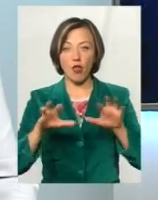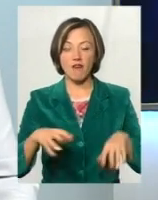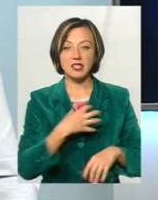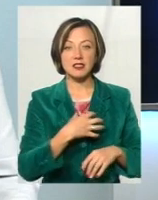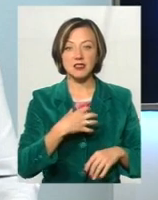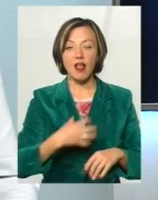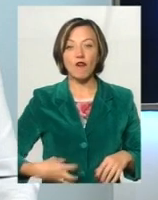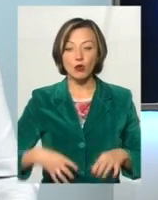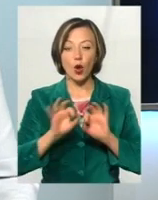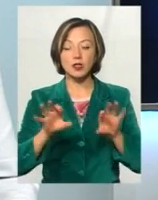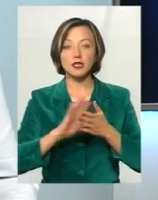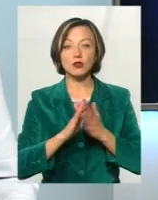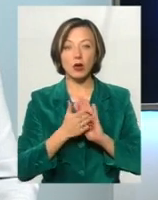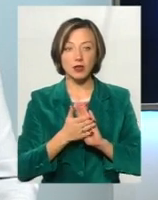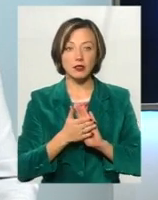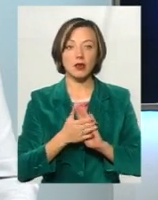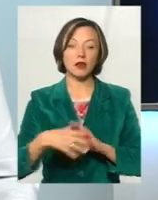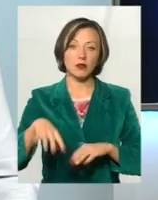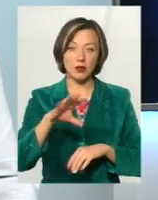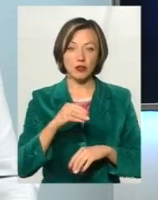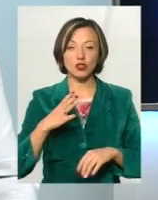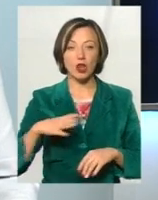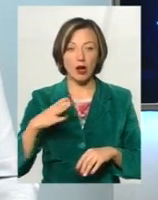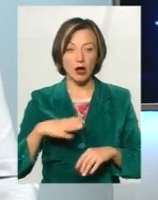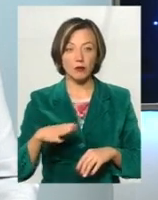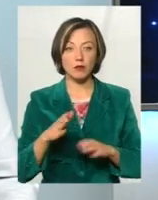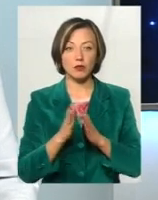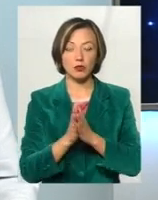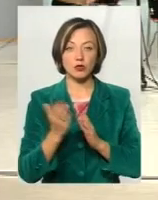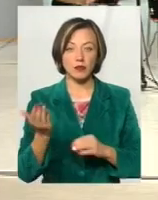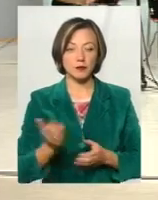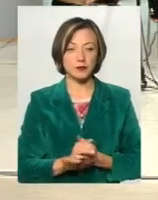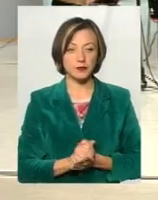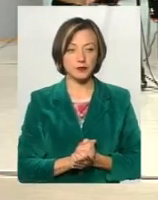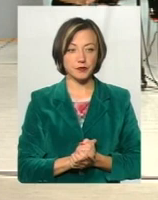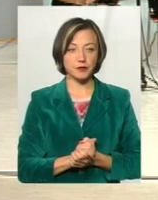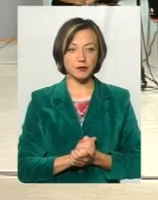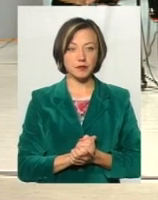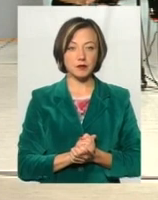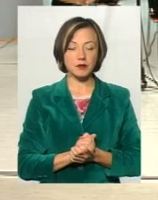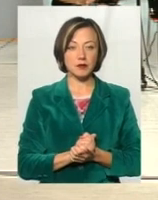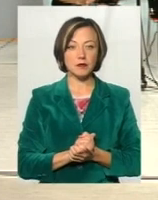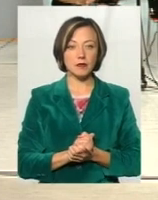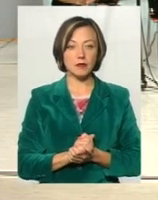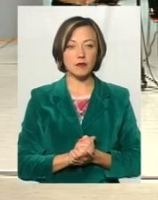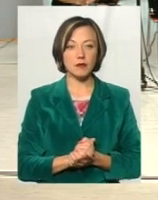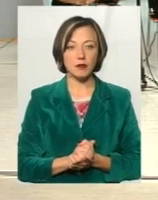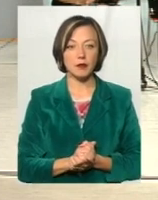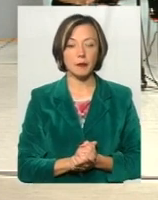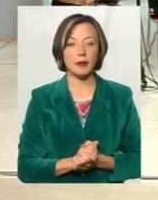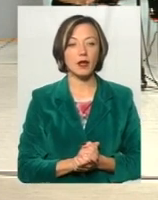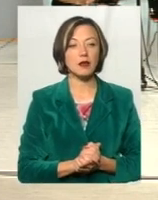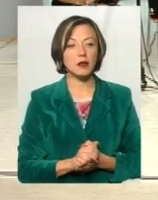розкаже ситуацію, яка по області, а поки ми очікуємо. Прошу, пане Євген. У мене буде до Валентини Миколаївни